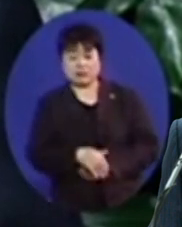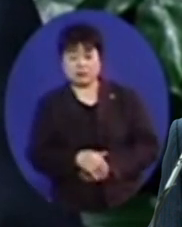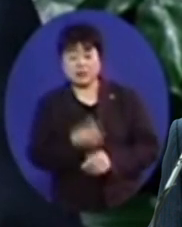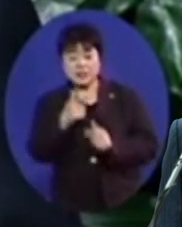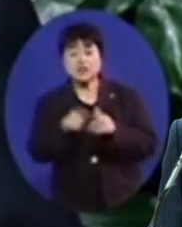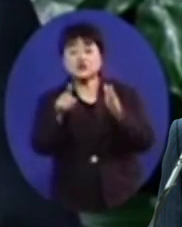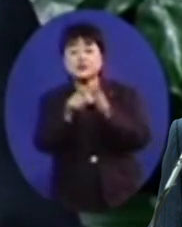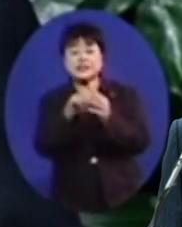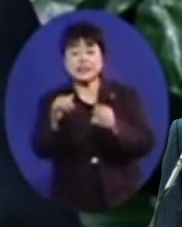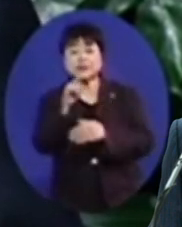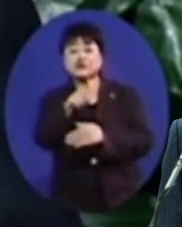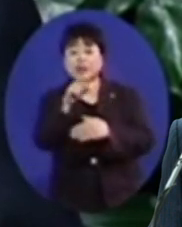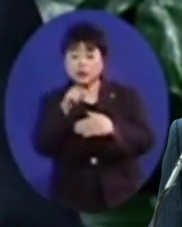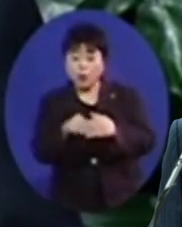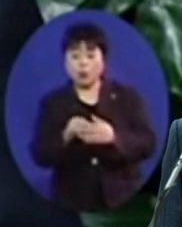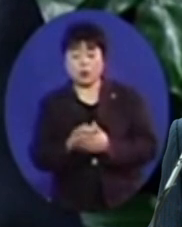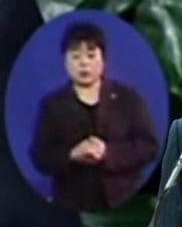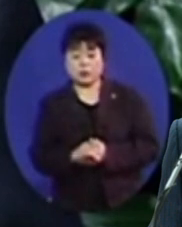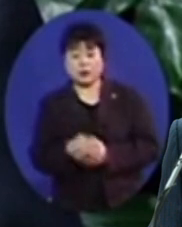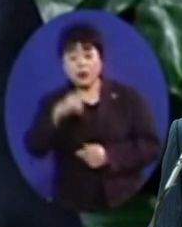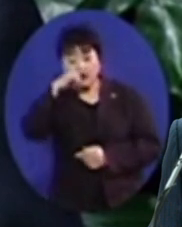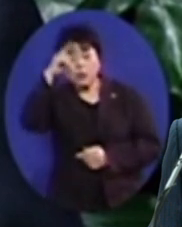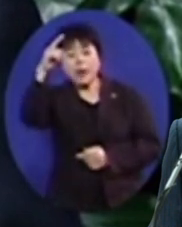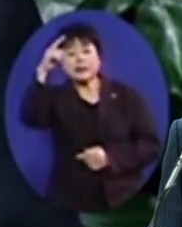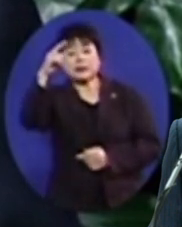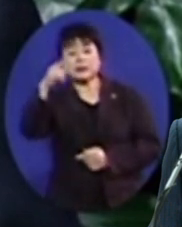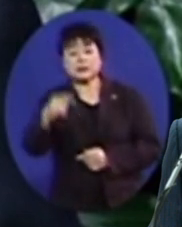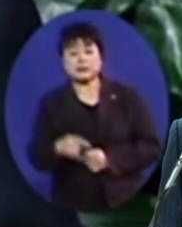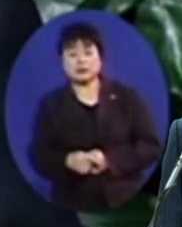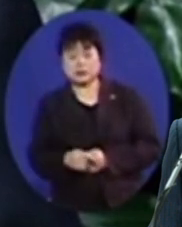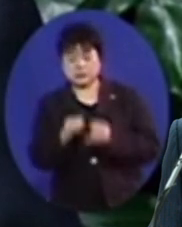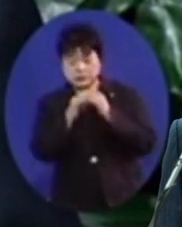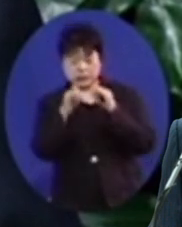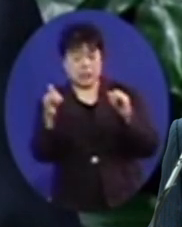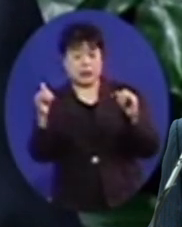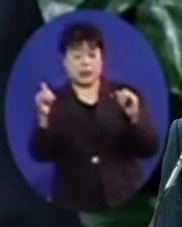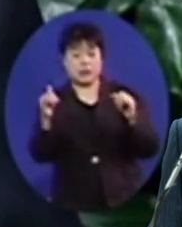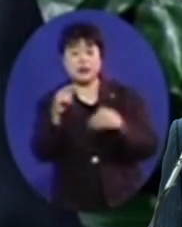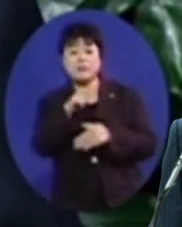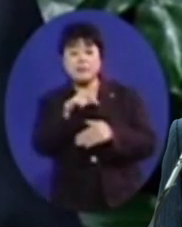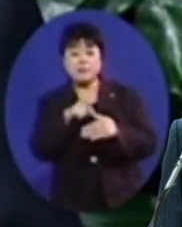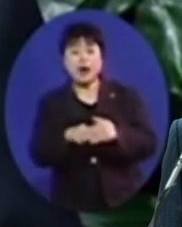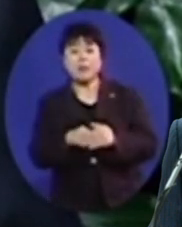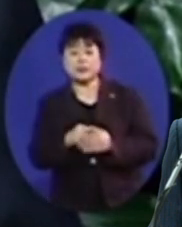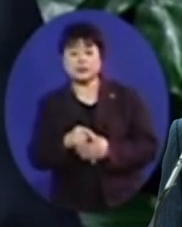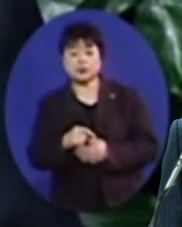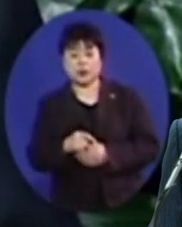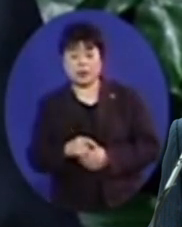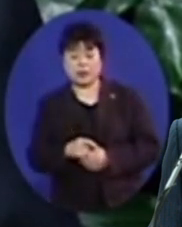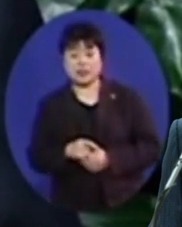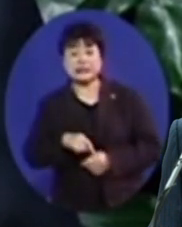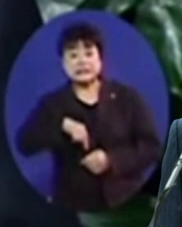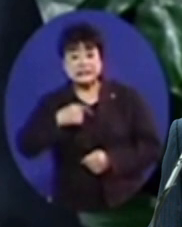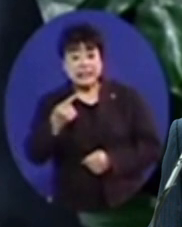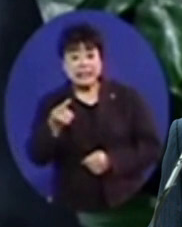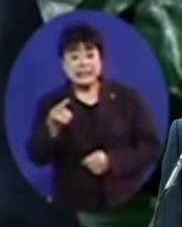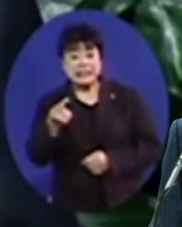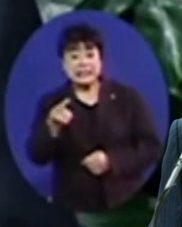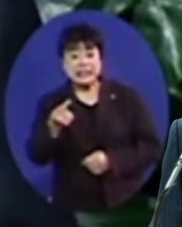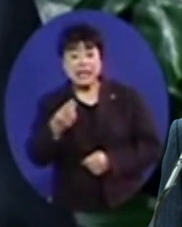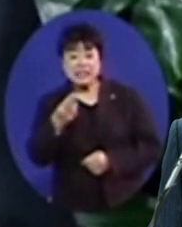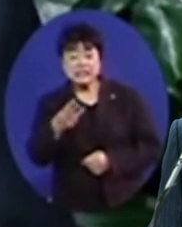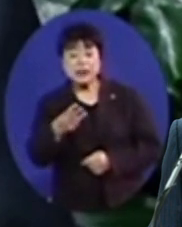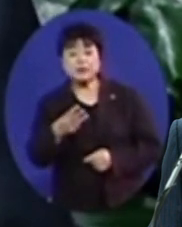예수 믿는 사람들 중에도 교만하고 거만한 사람은 그 마음의 공간에 자기가 3분지